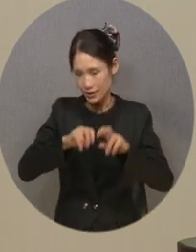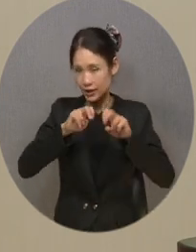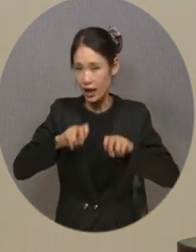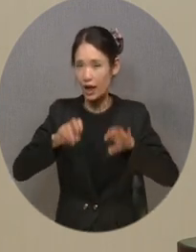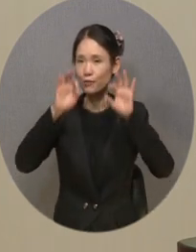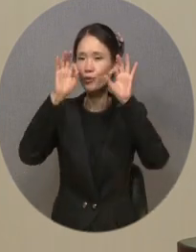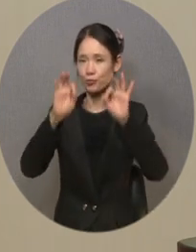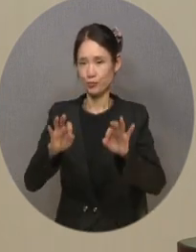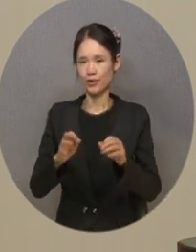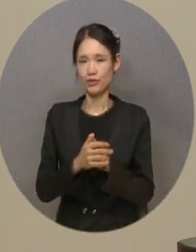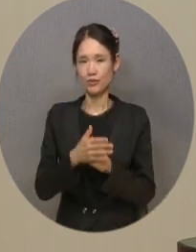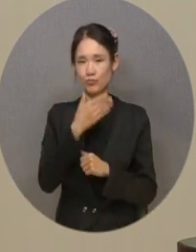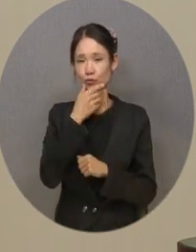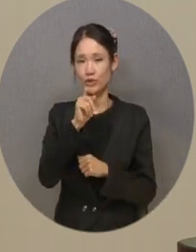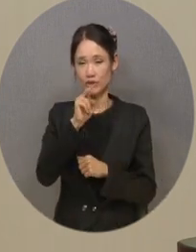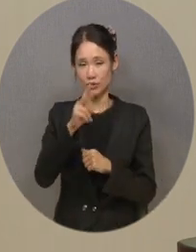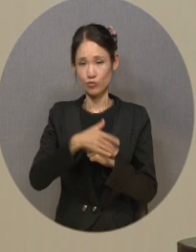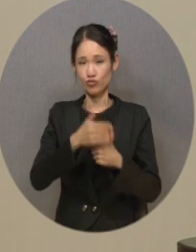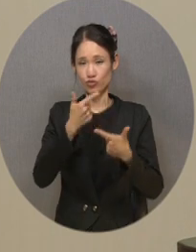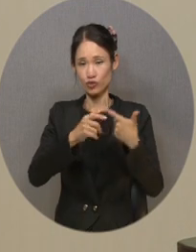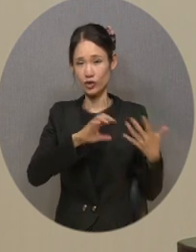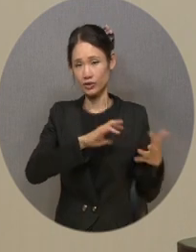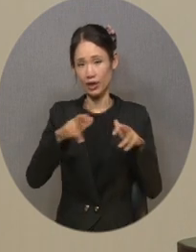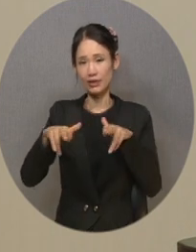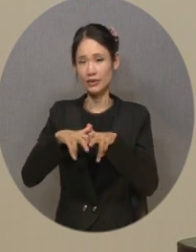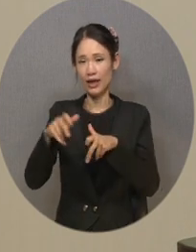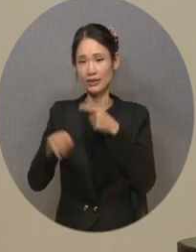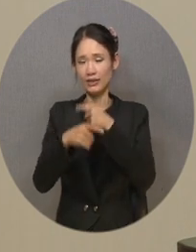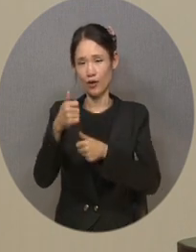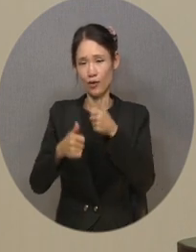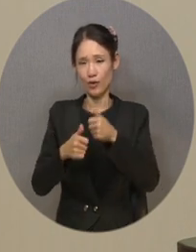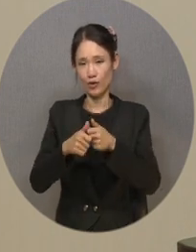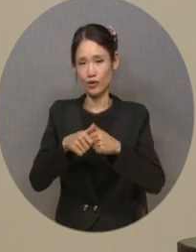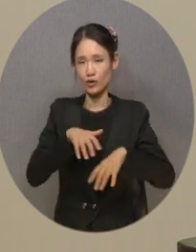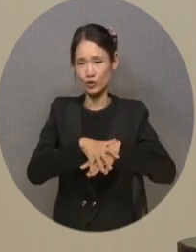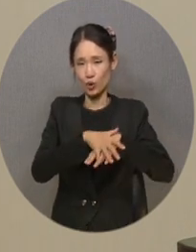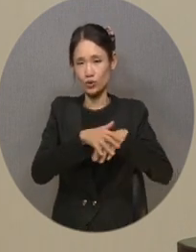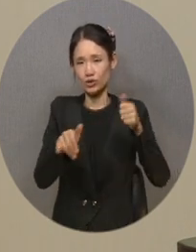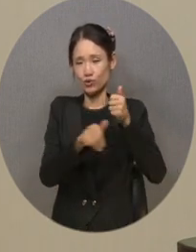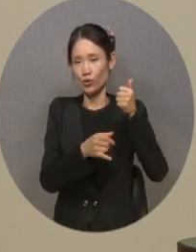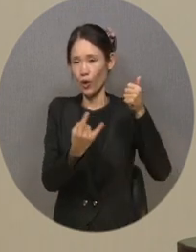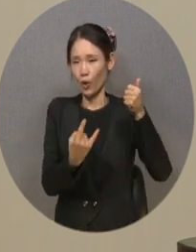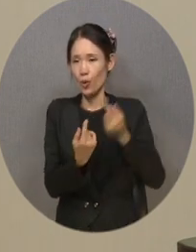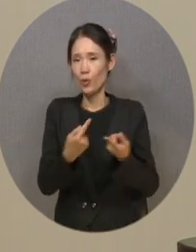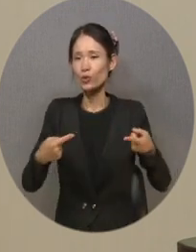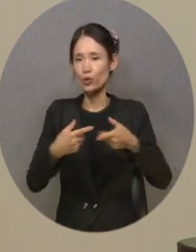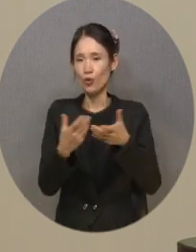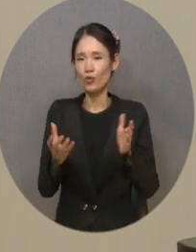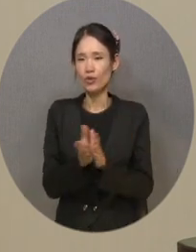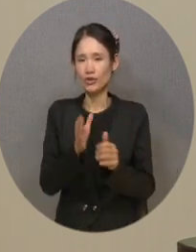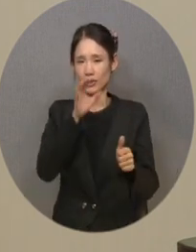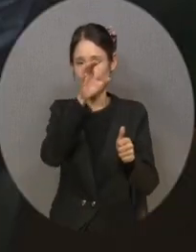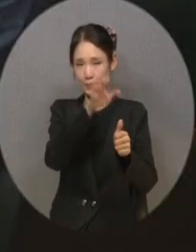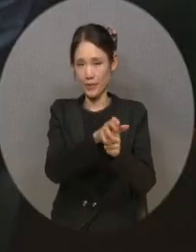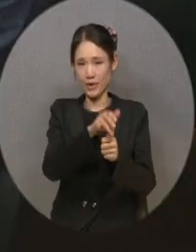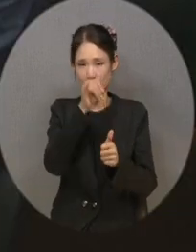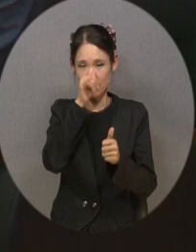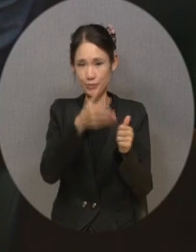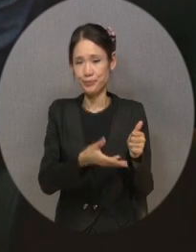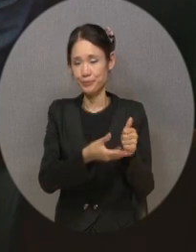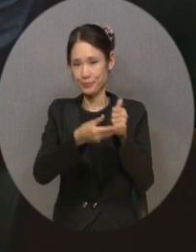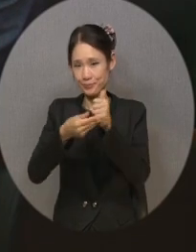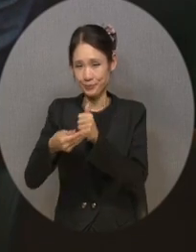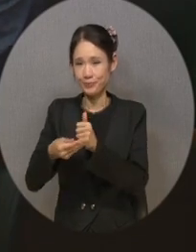짚어보겠습니다. 복지TV가 부산 세계장애인대회 조직위원회 공동위원장을 맡고 계신 오준 위원장님을 모셨습니다.